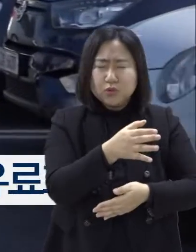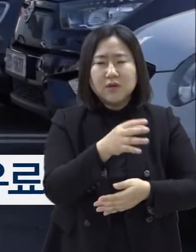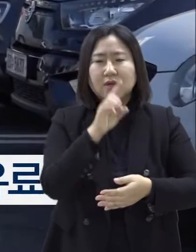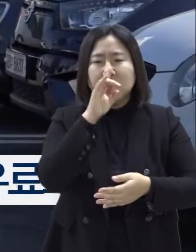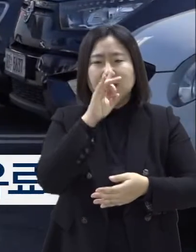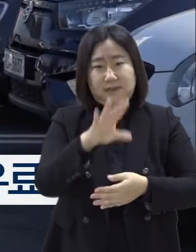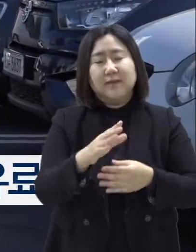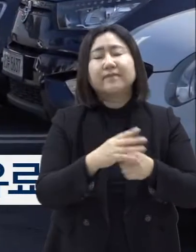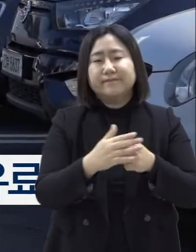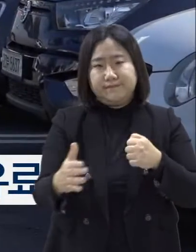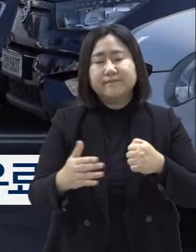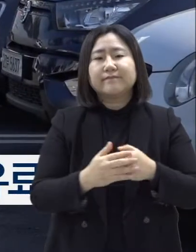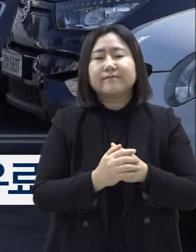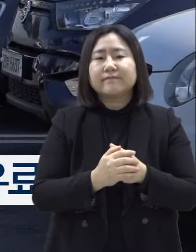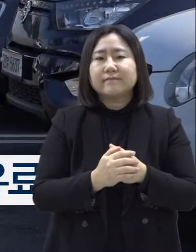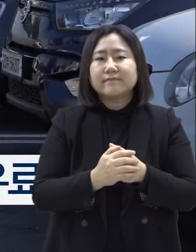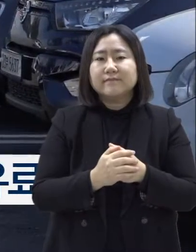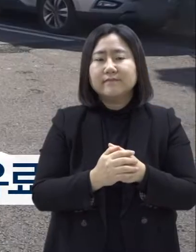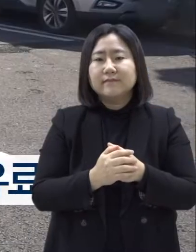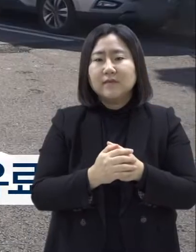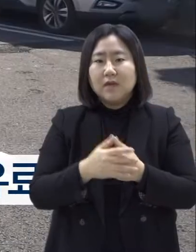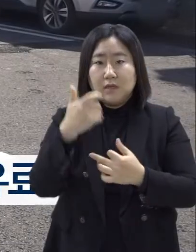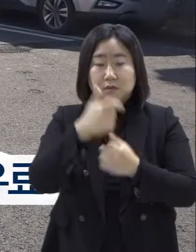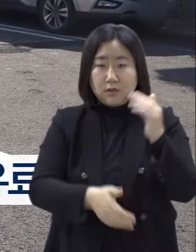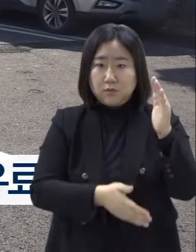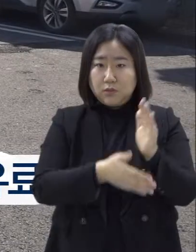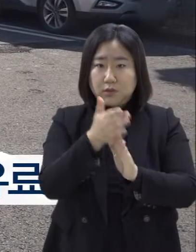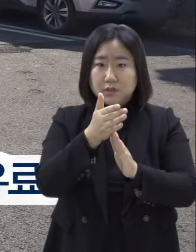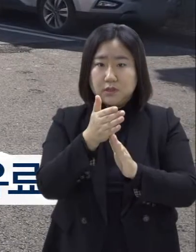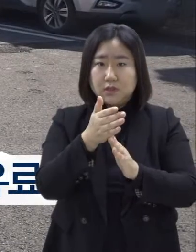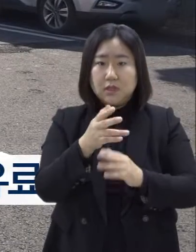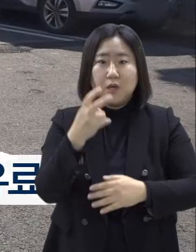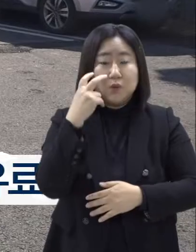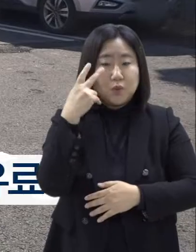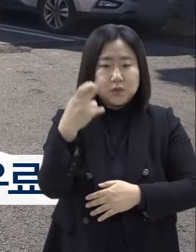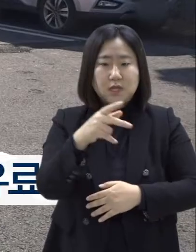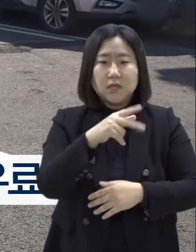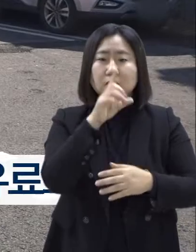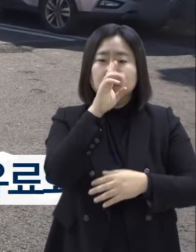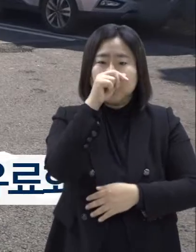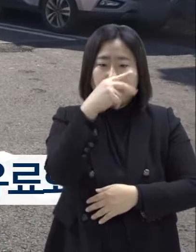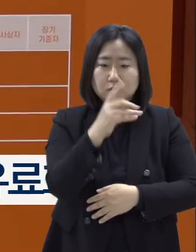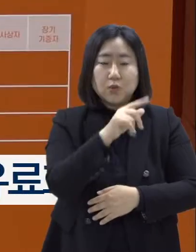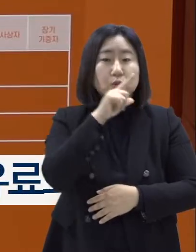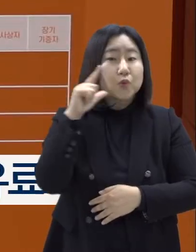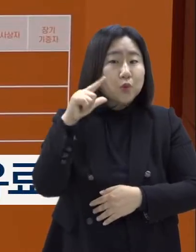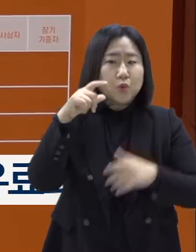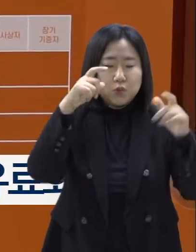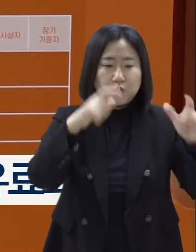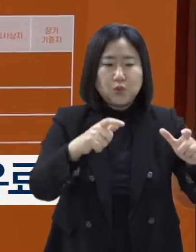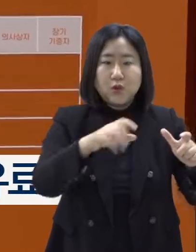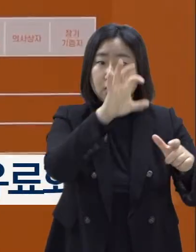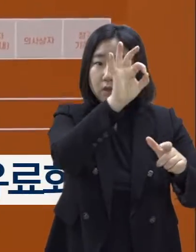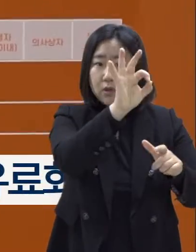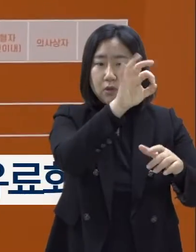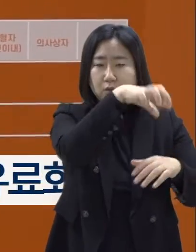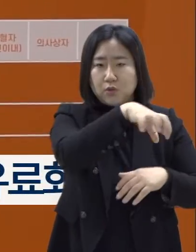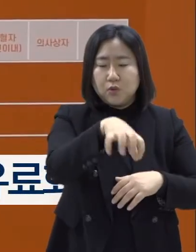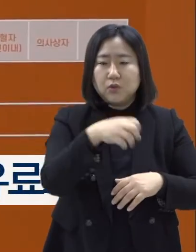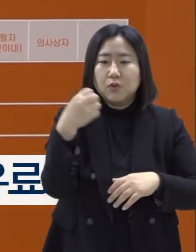없는 상황입니다. 이에 따라 서귀포시가 송산동과 중앙동, 동홍동 등 동지역